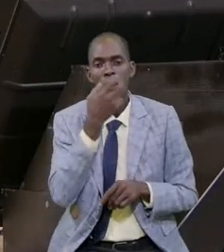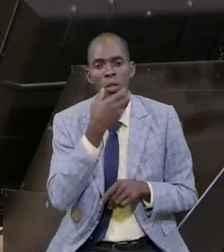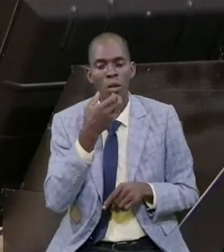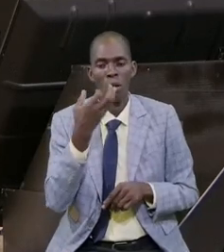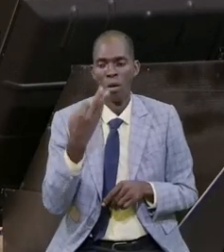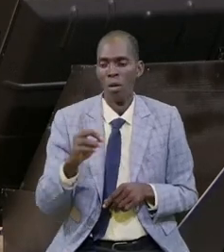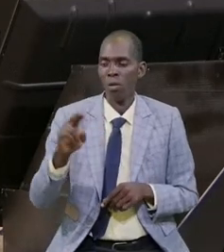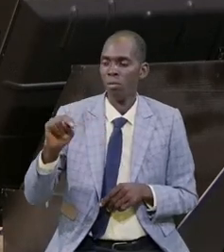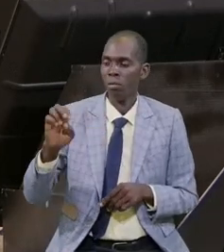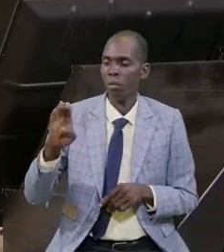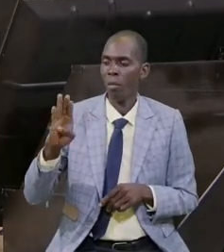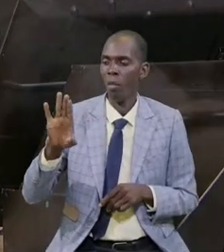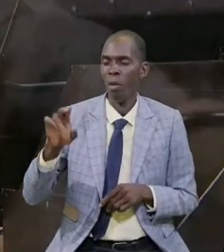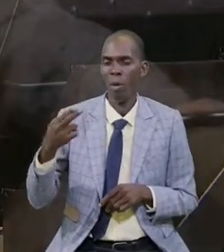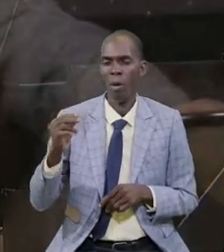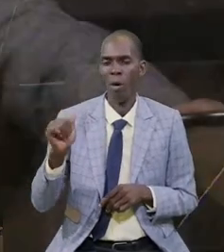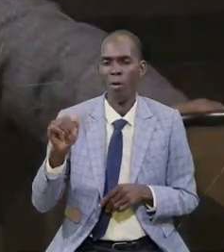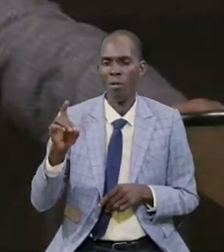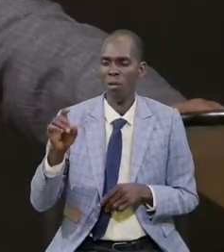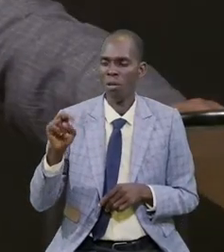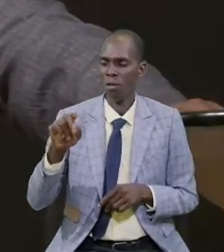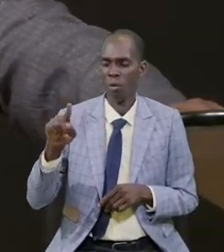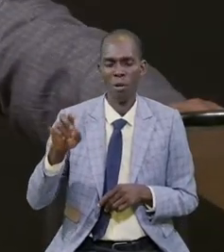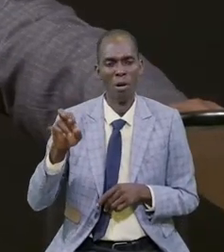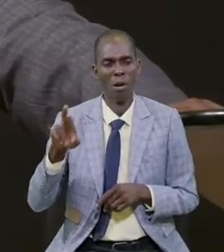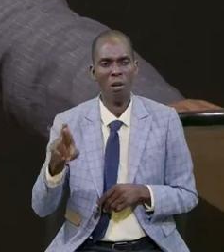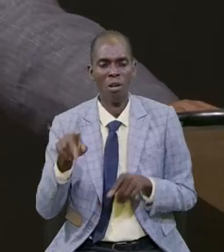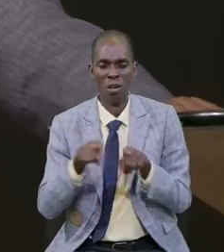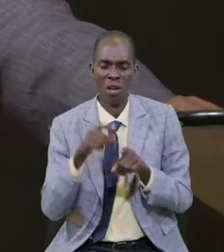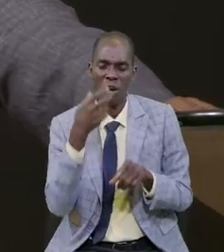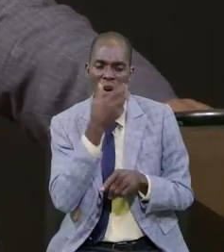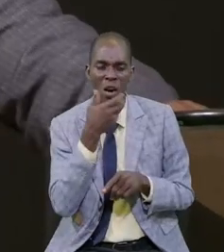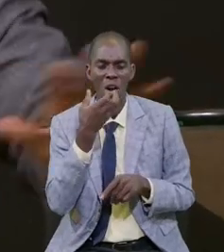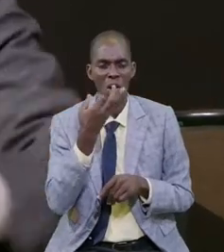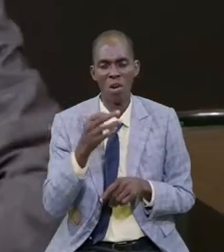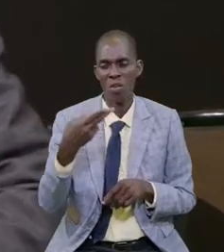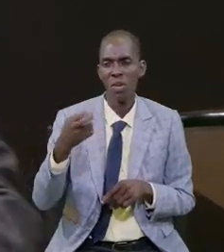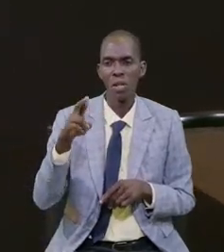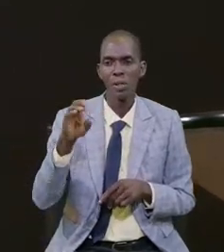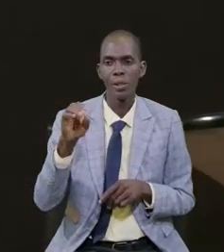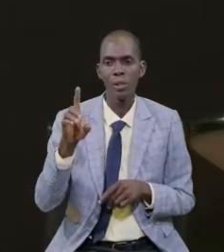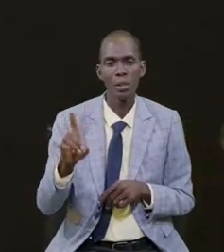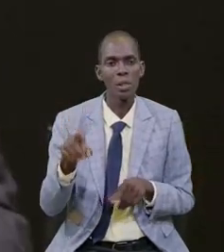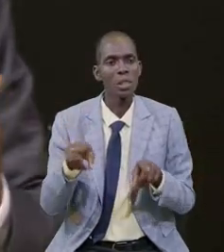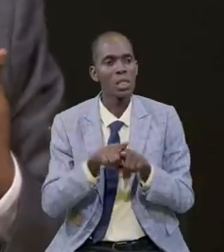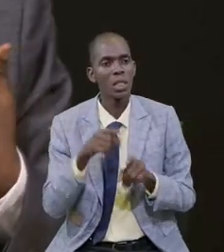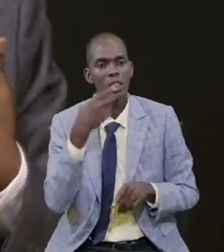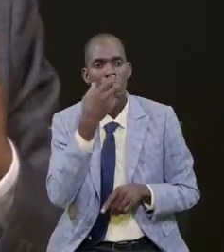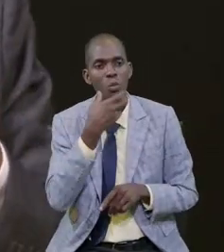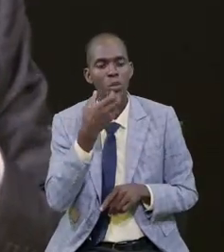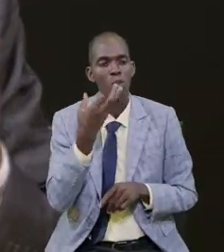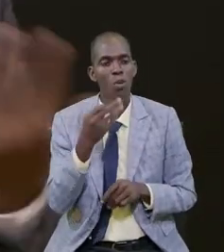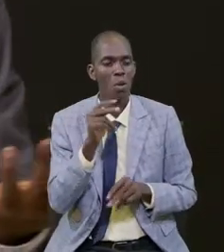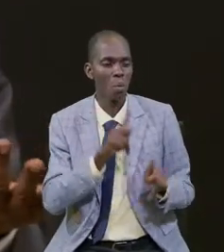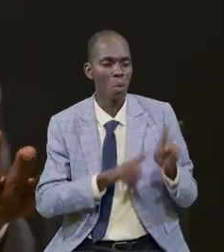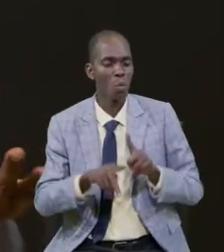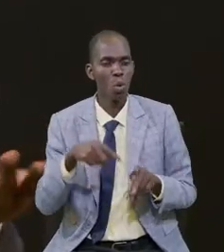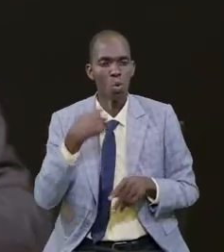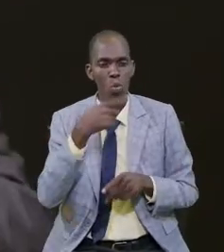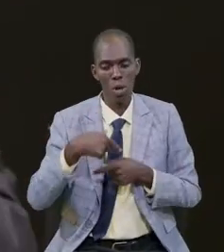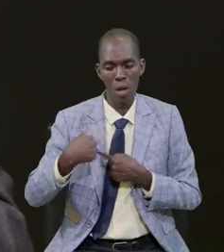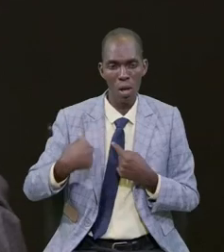les paroles de Nebuchadnezzar, comme les paroles d'Hérode, comme les paroles des gens dont